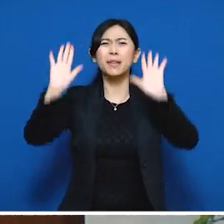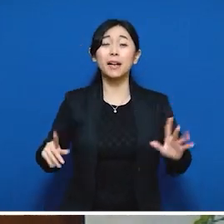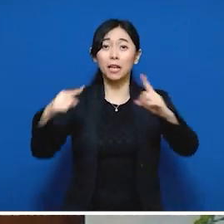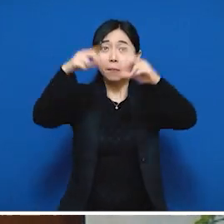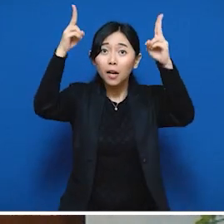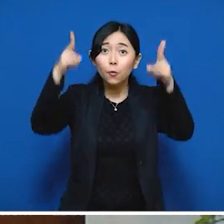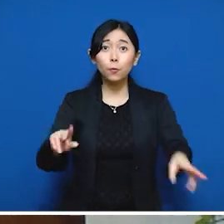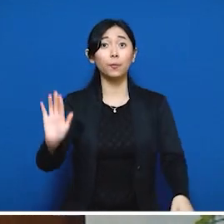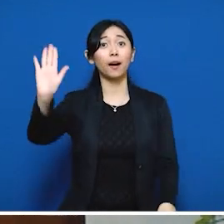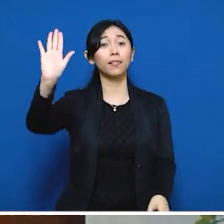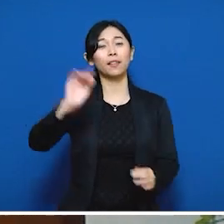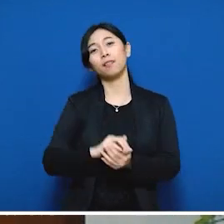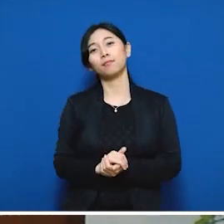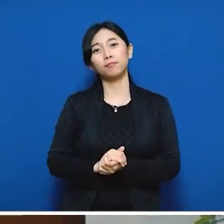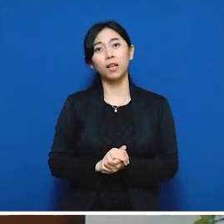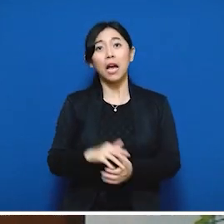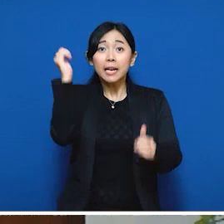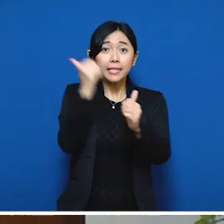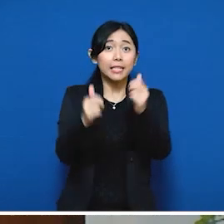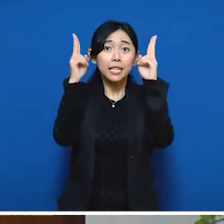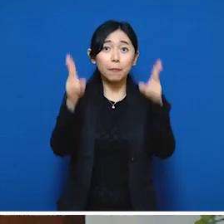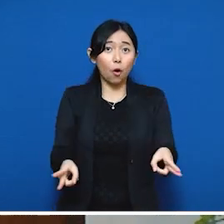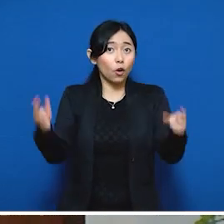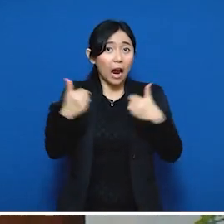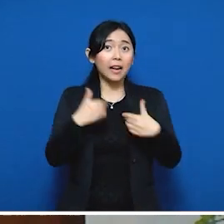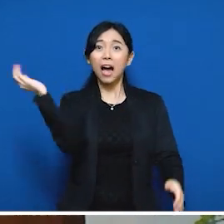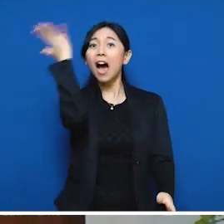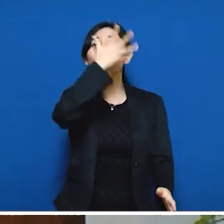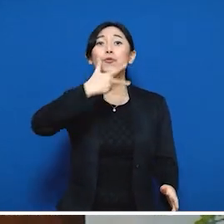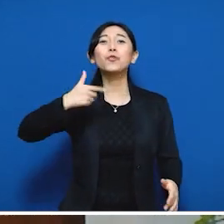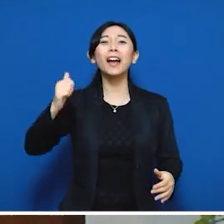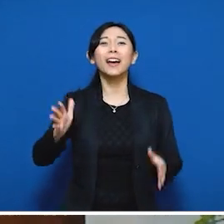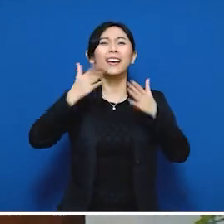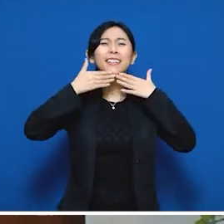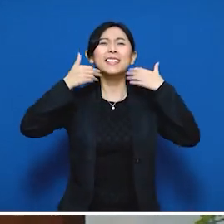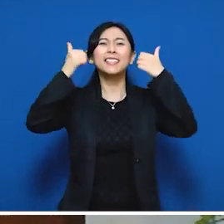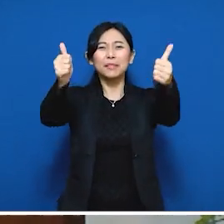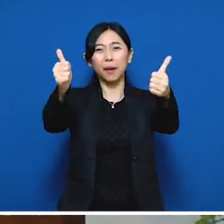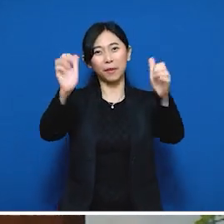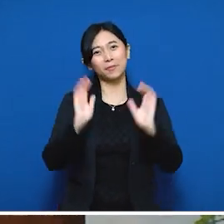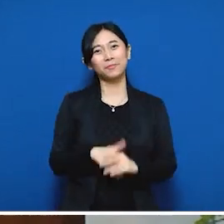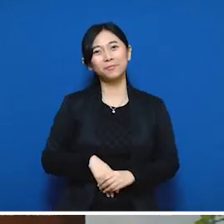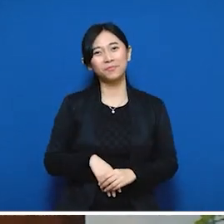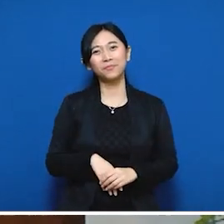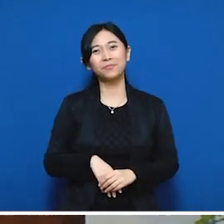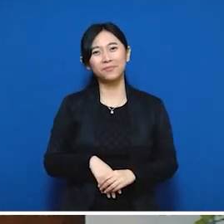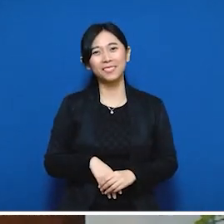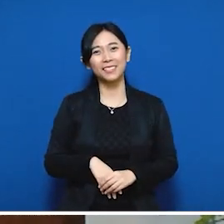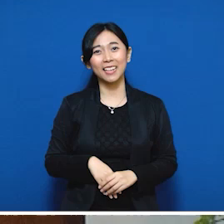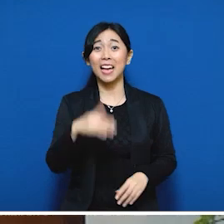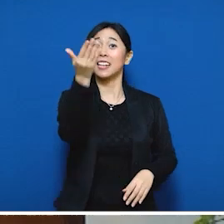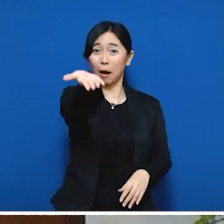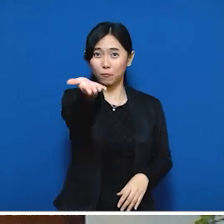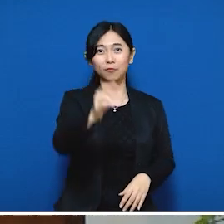kepada umat-Nya. Tiap orang diberikan anugerah yang istimewa, termasuk Anda